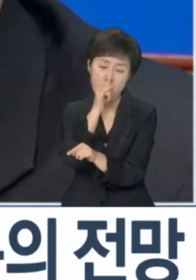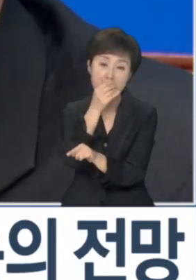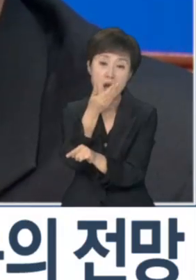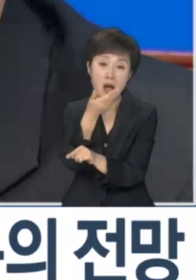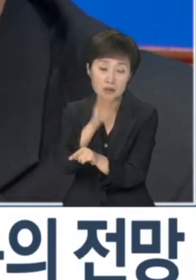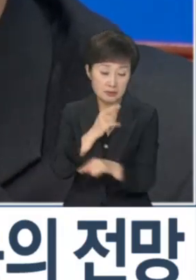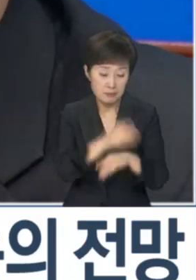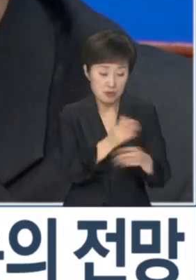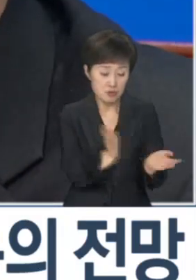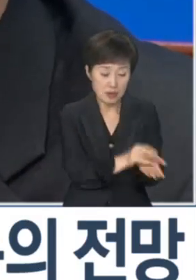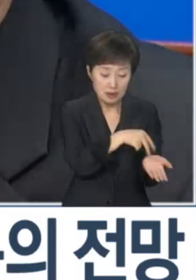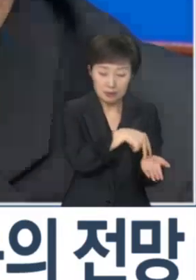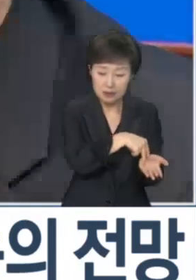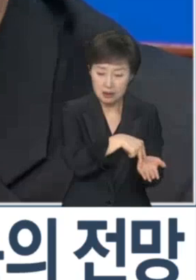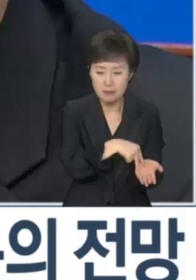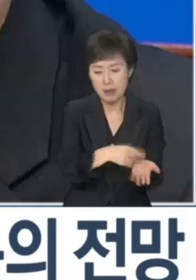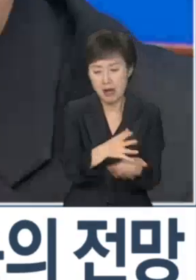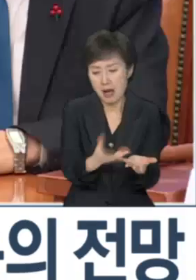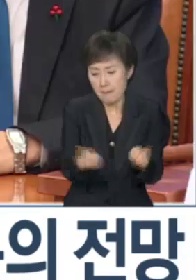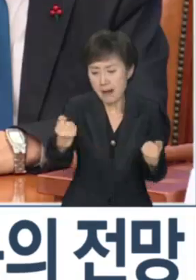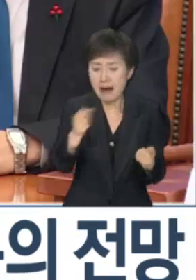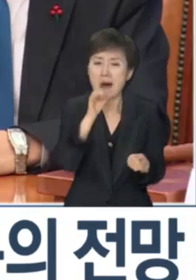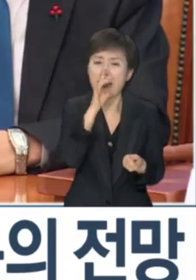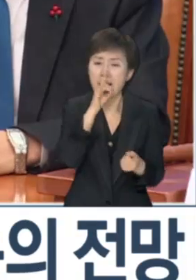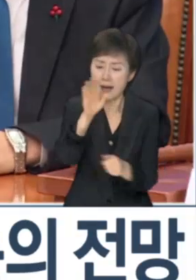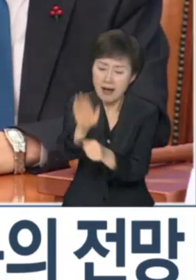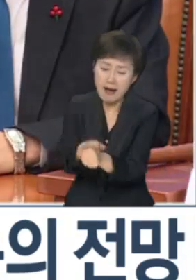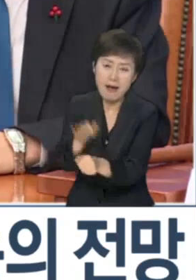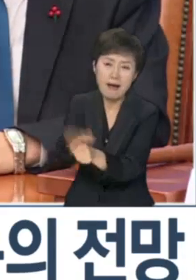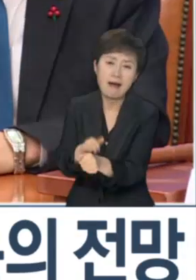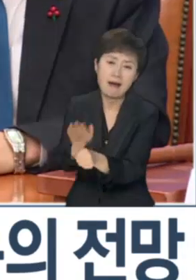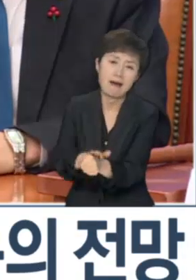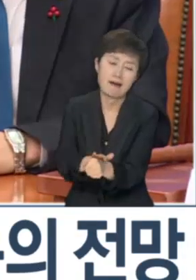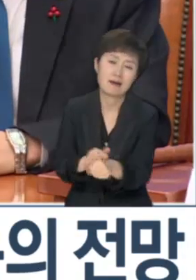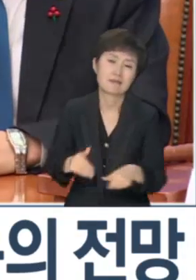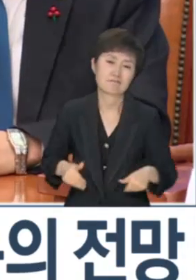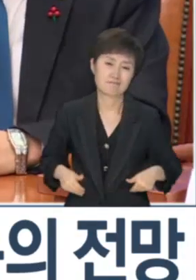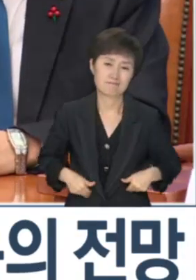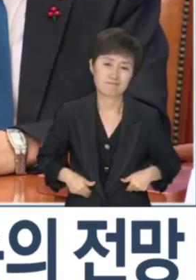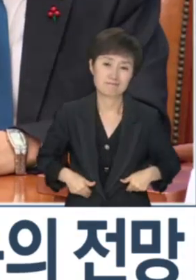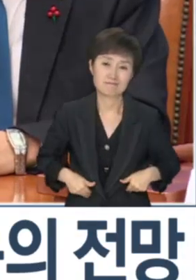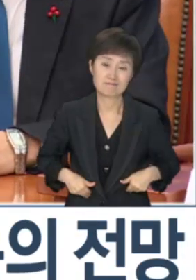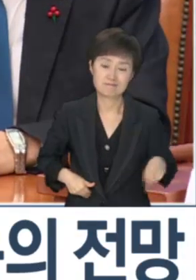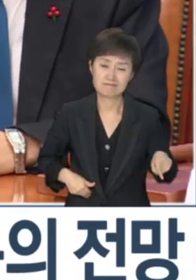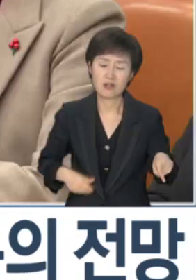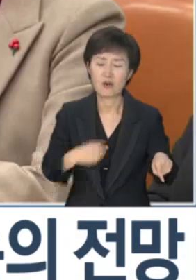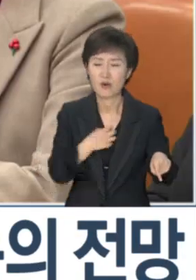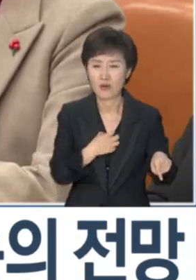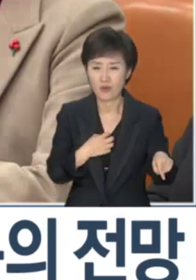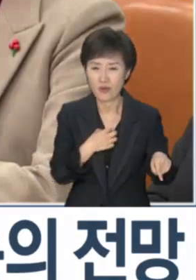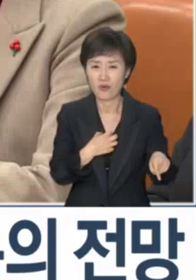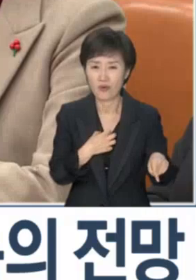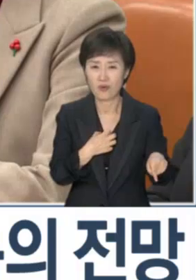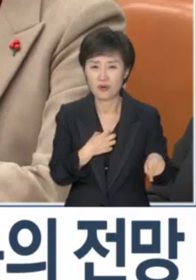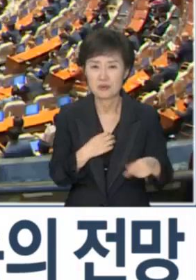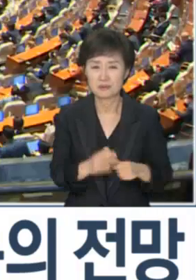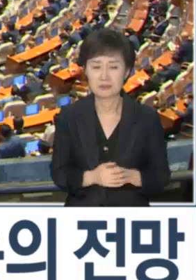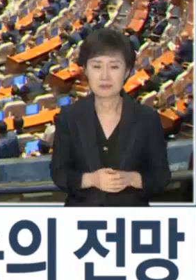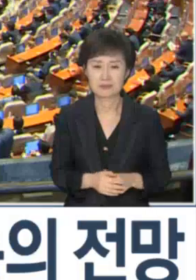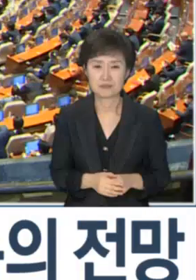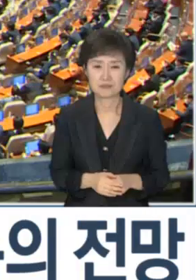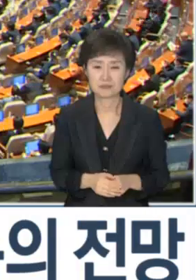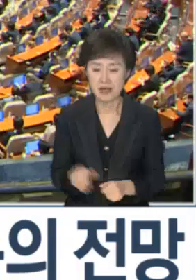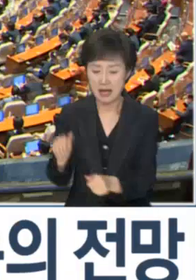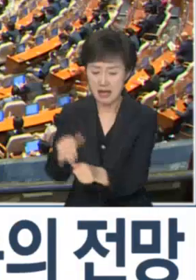총선 전에 구도적인 측면에서 분열은 막아야 되겠다는 그런 어떤 고육지책으로 이런 모임을 할